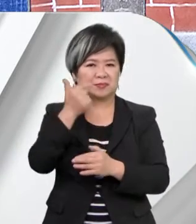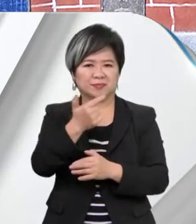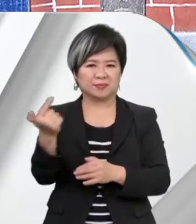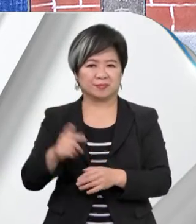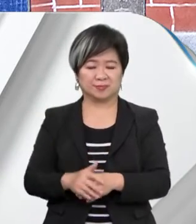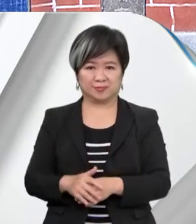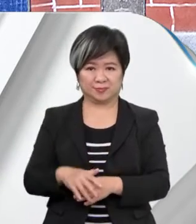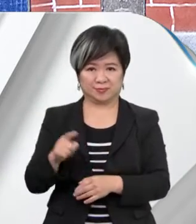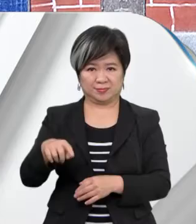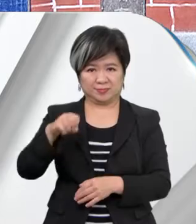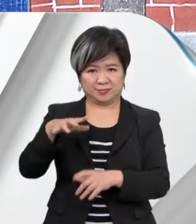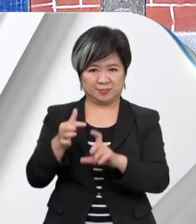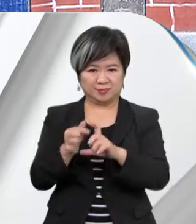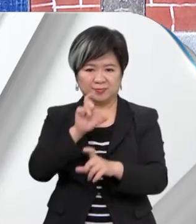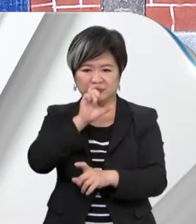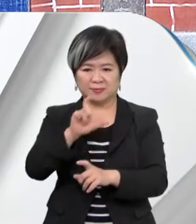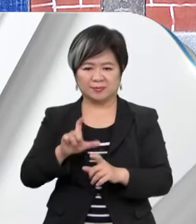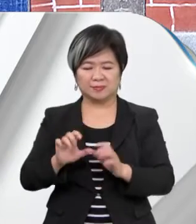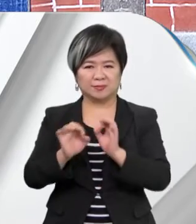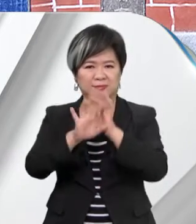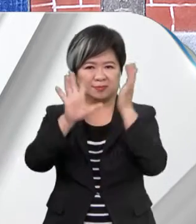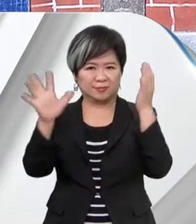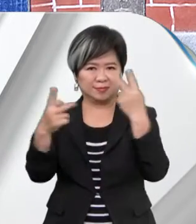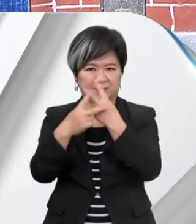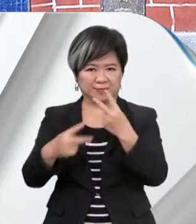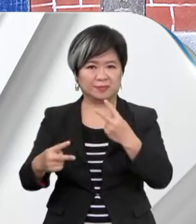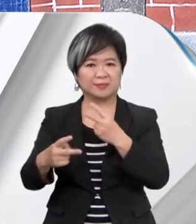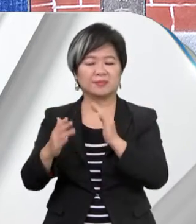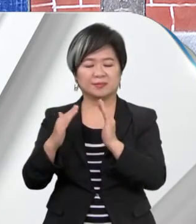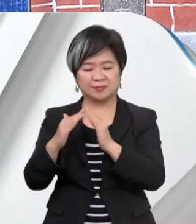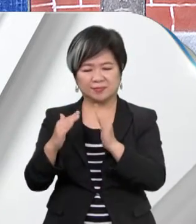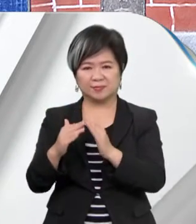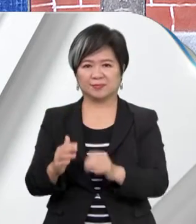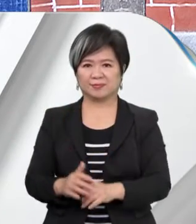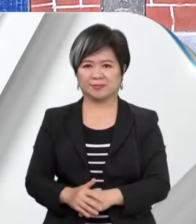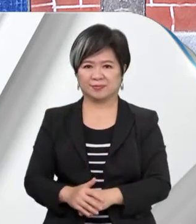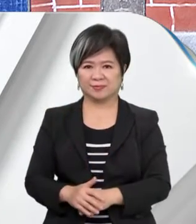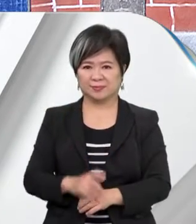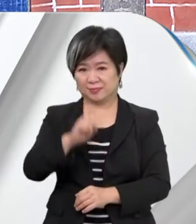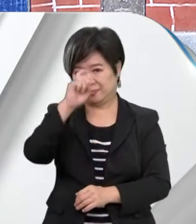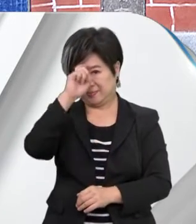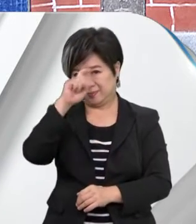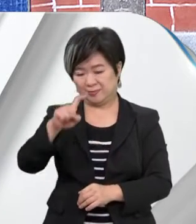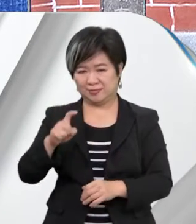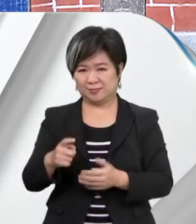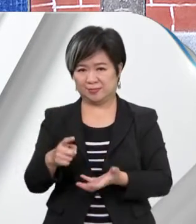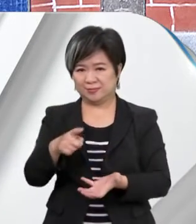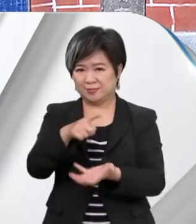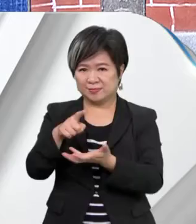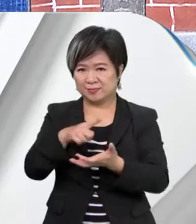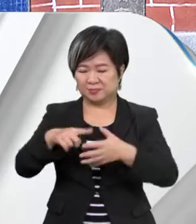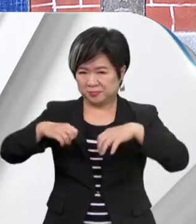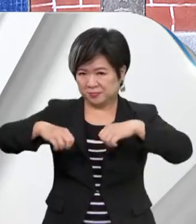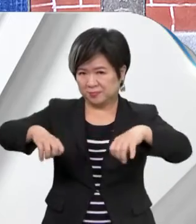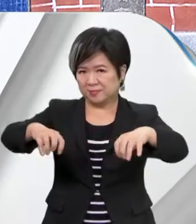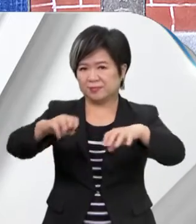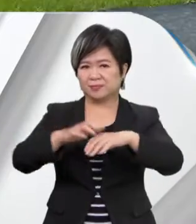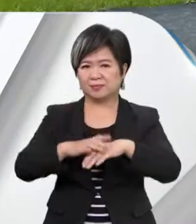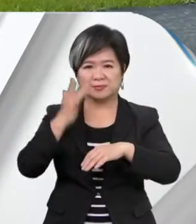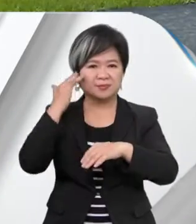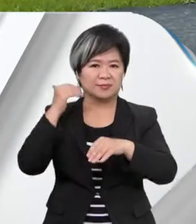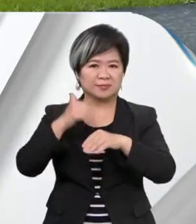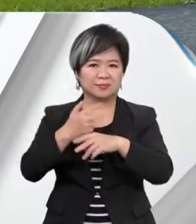灯区取名叫做“光耀客家”哈，也希望透过这样一个灯会点亮南投的客